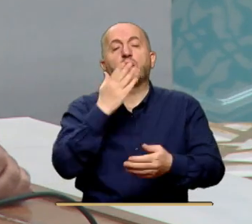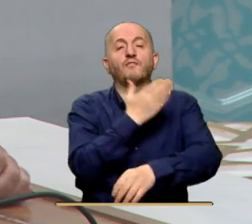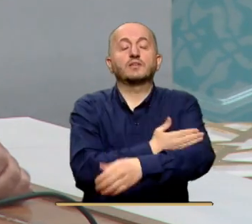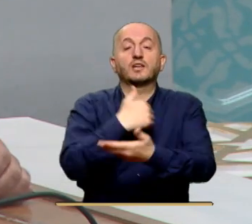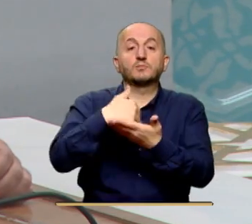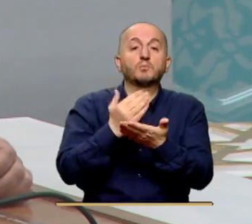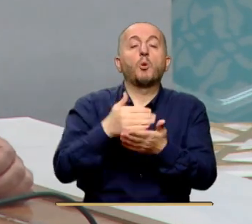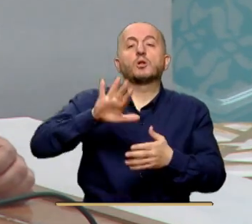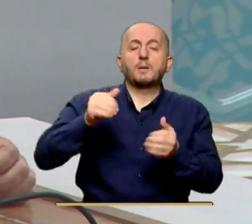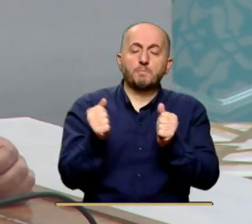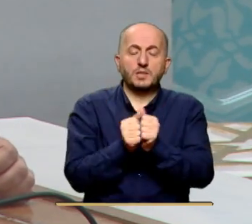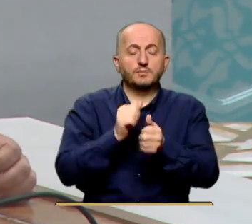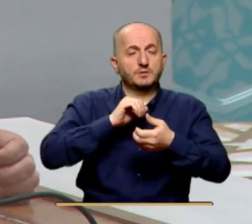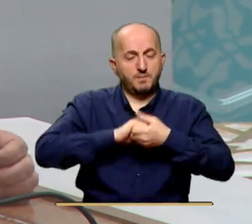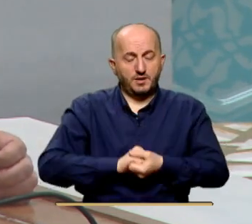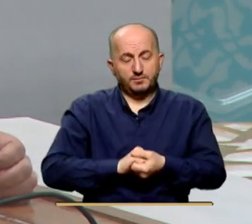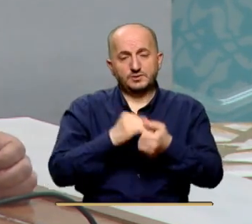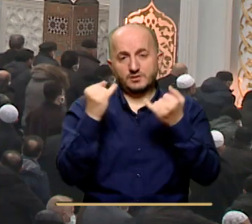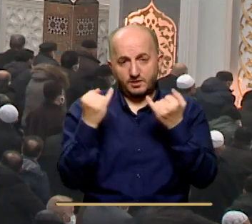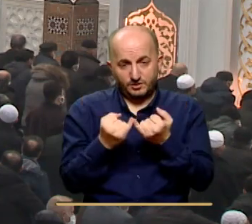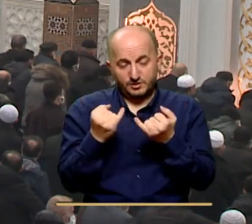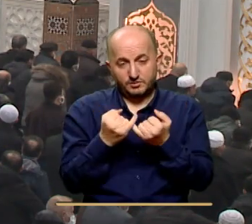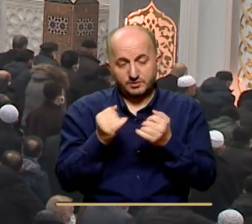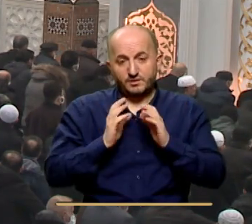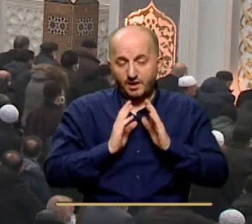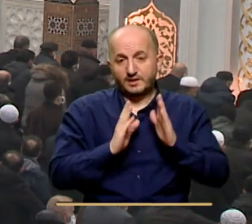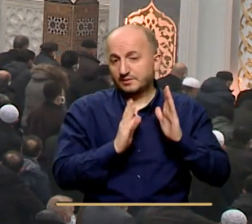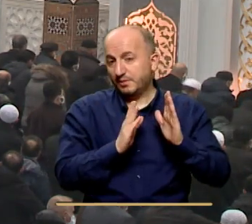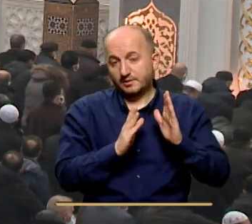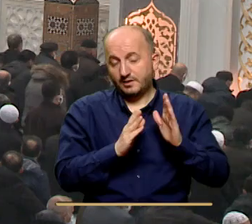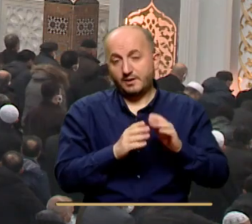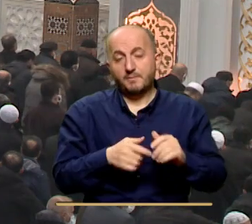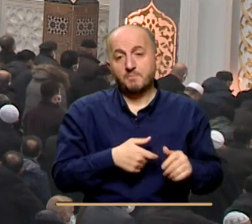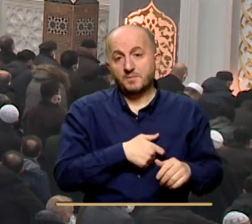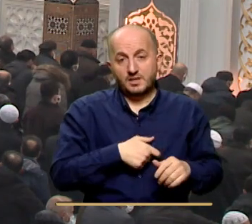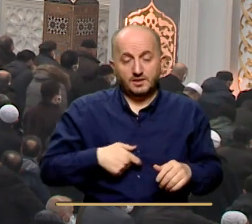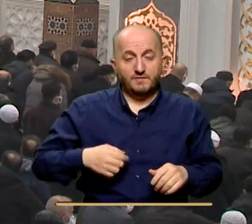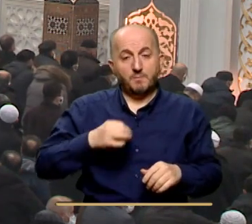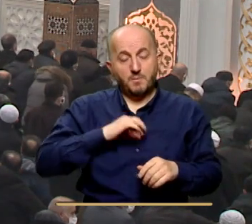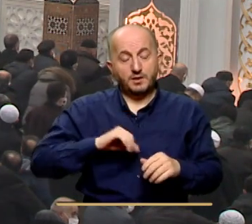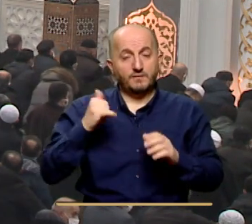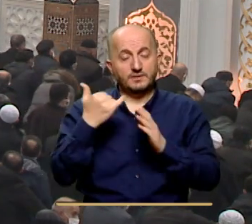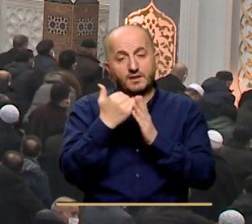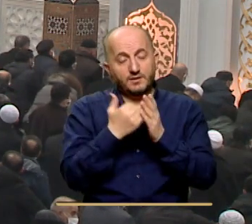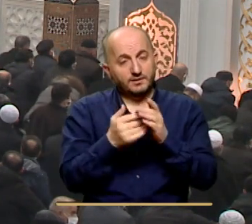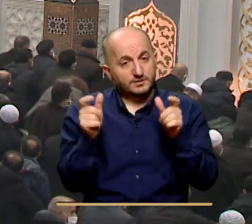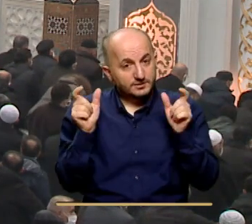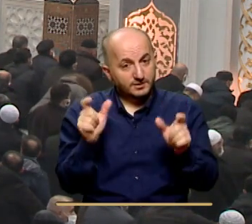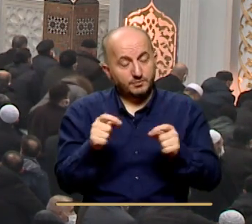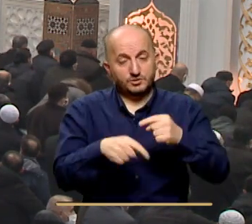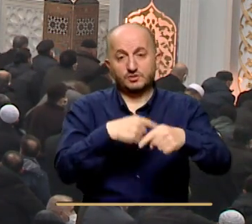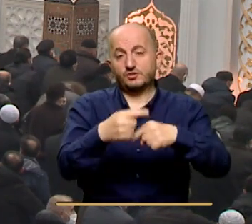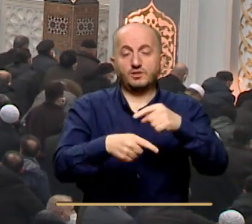böldürtme. Birliğimizi, beraberliğimizi, kardeşliğimizi daim eyle. Milli ve manevi değerlerine sahip çıkacak